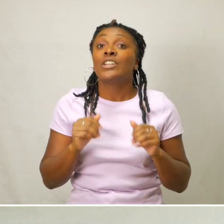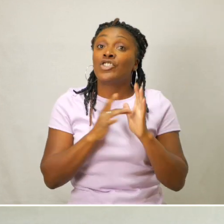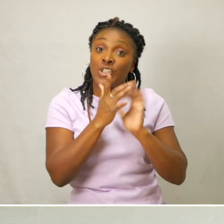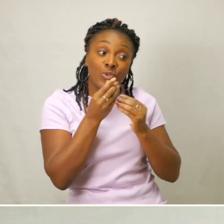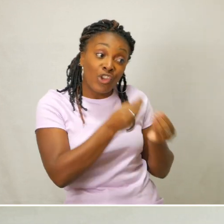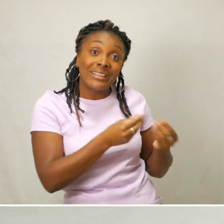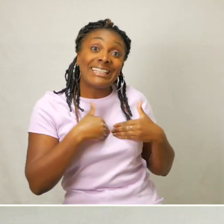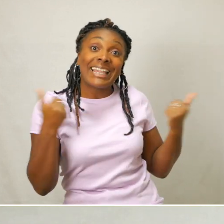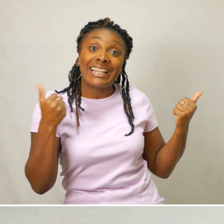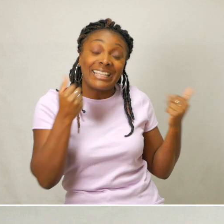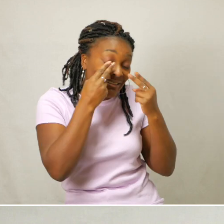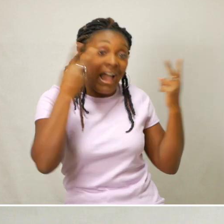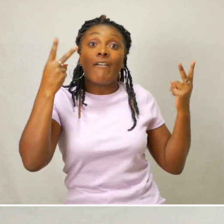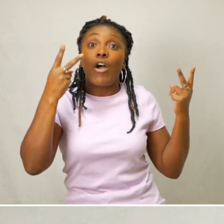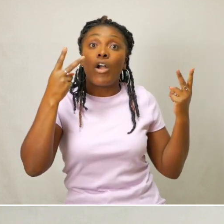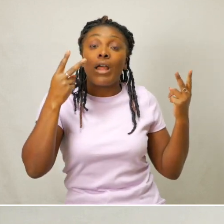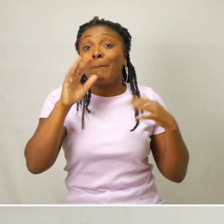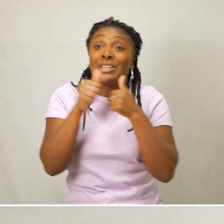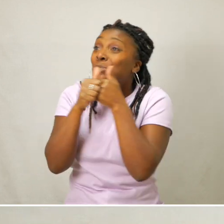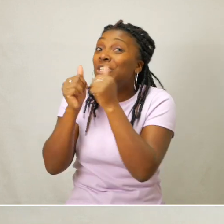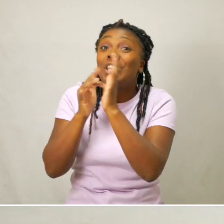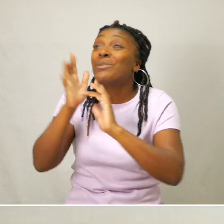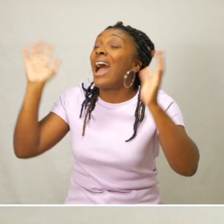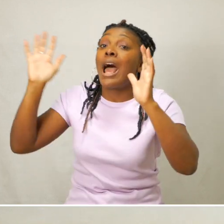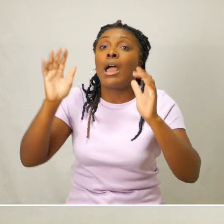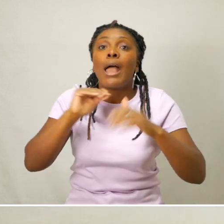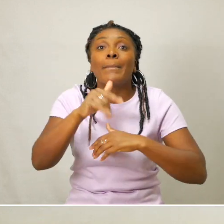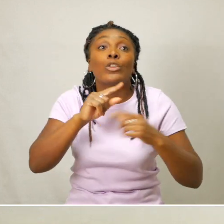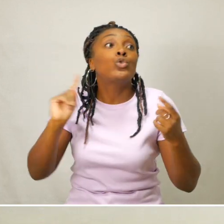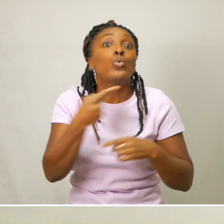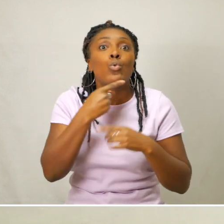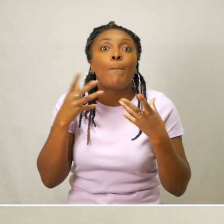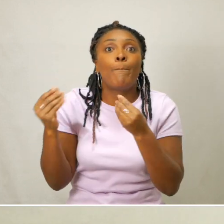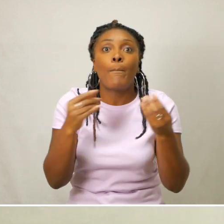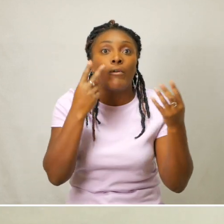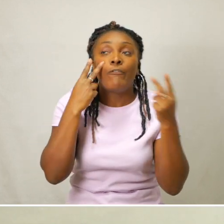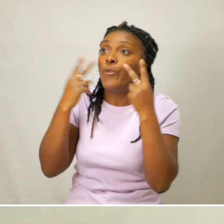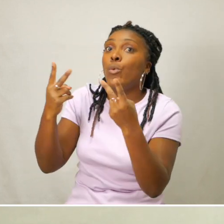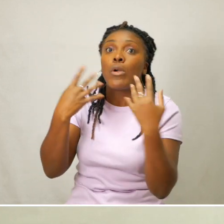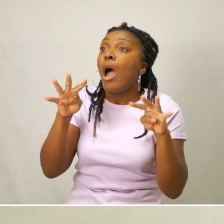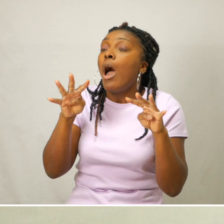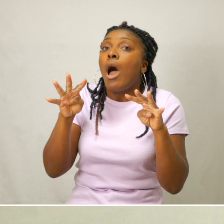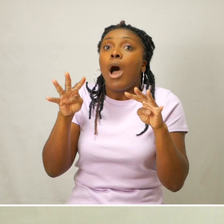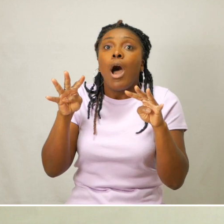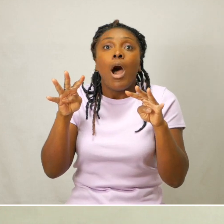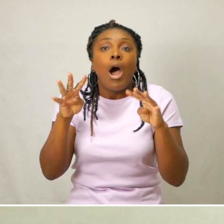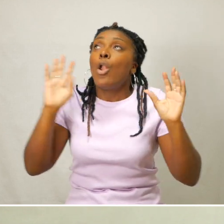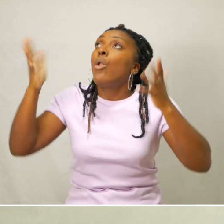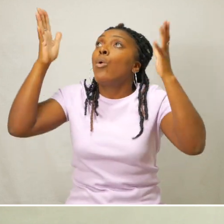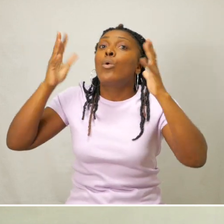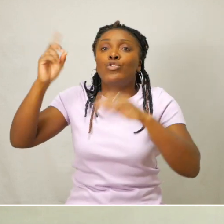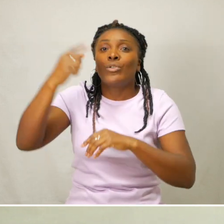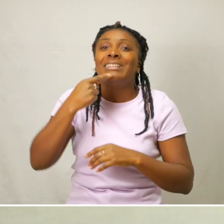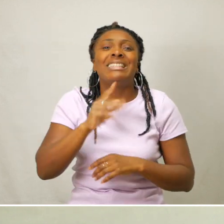il va suivre Jésus. Mais la Bible nous dit quoi tout à la fin? Tout le peuple, voyant cela, va louer Dieu. Les mêmes qui l'ont dit n'y va pas, c'est les mêmes maintenant qui disent